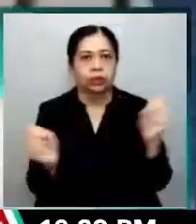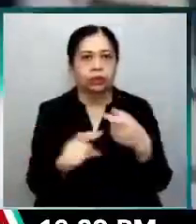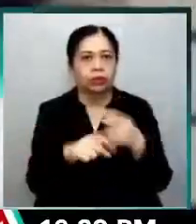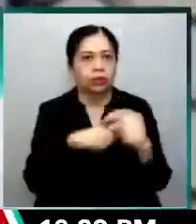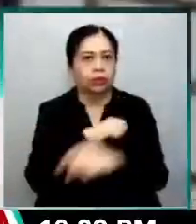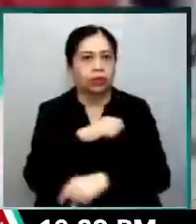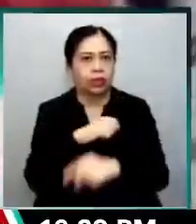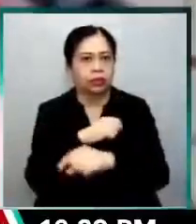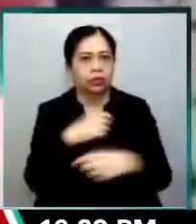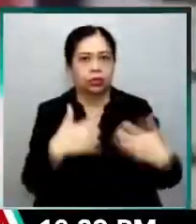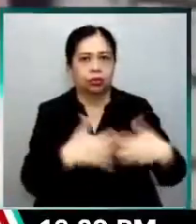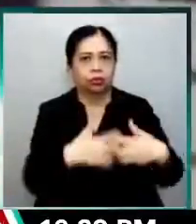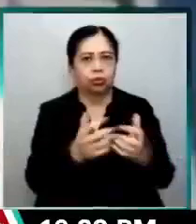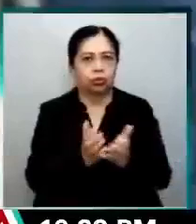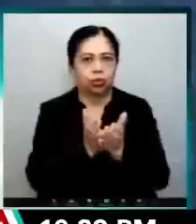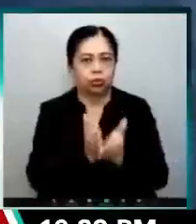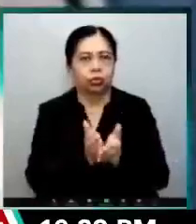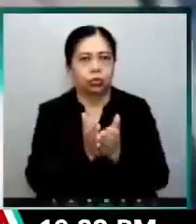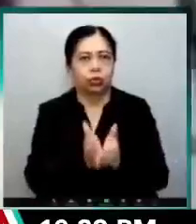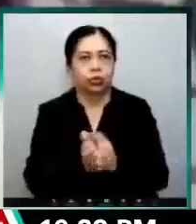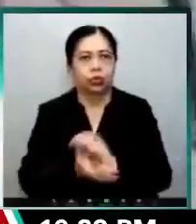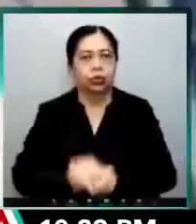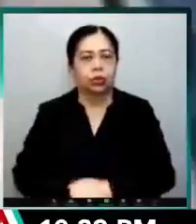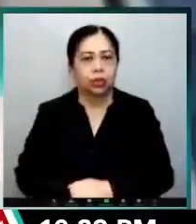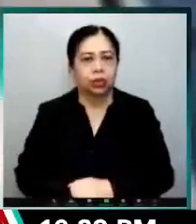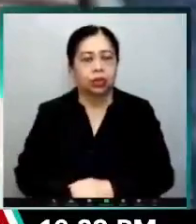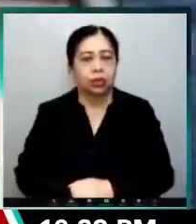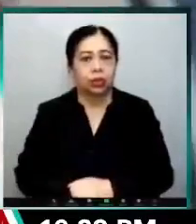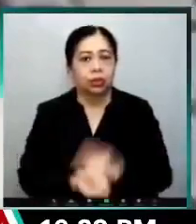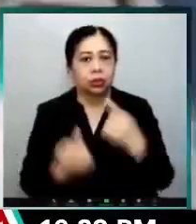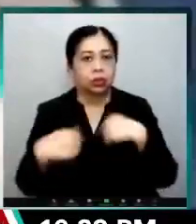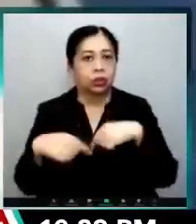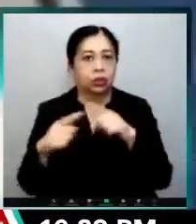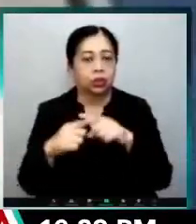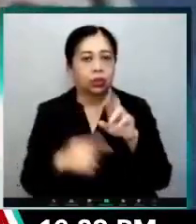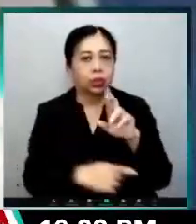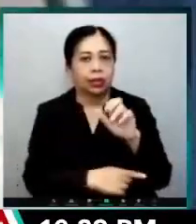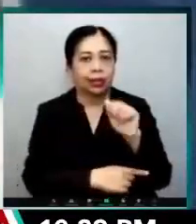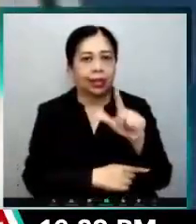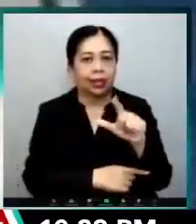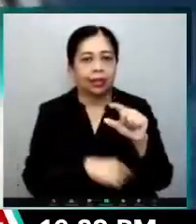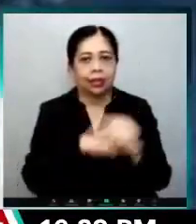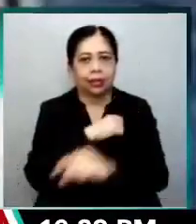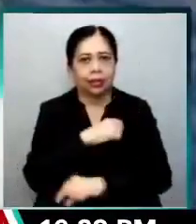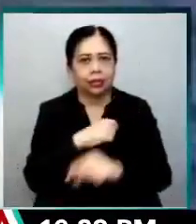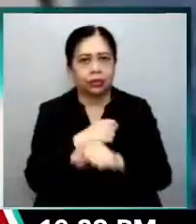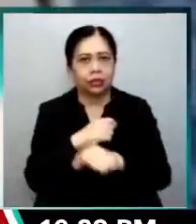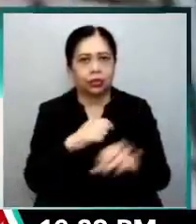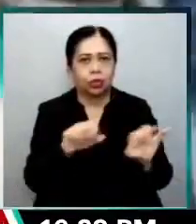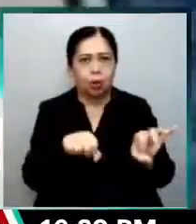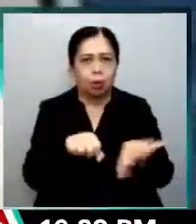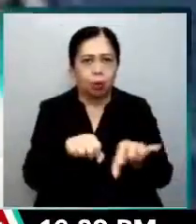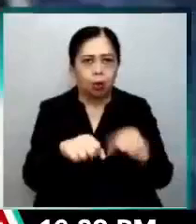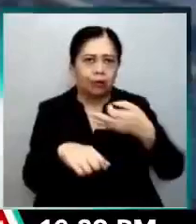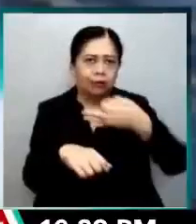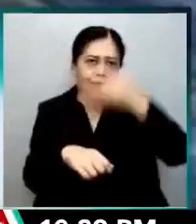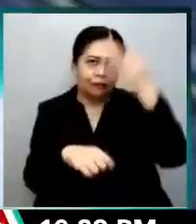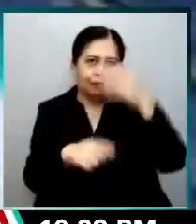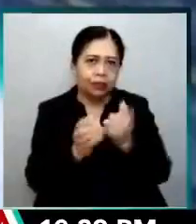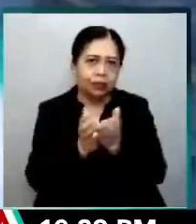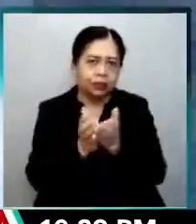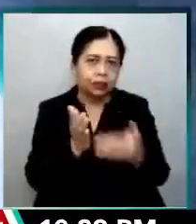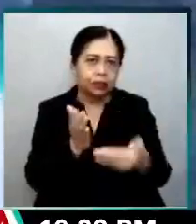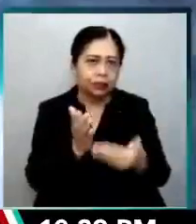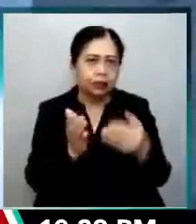jovel express 3 at patungo ng Real Quezon n mabutas ang harapang bahagi nito at pasukin ang